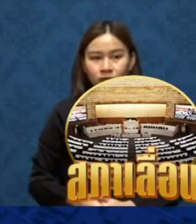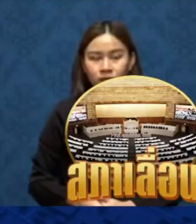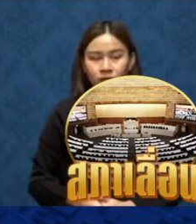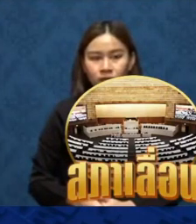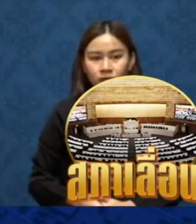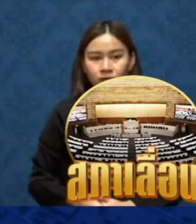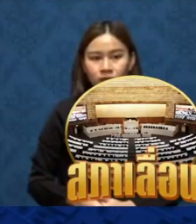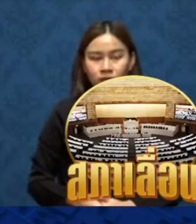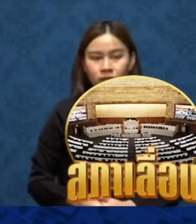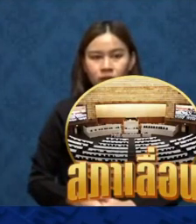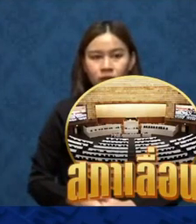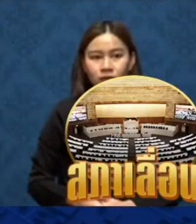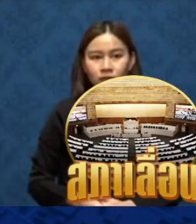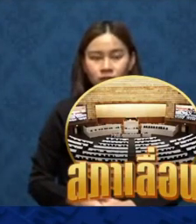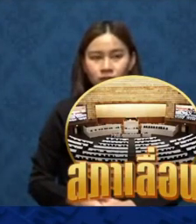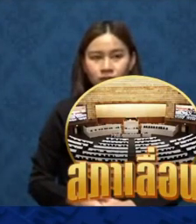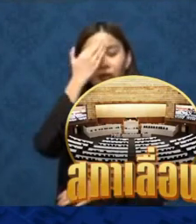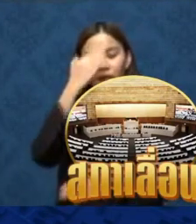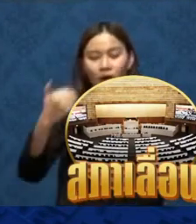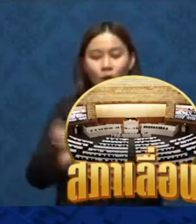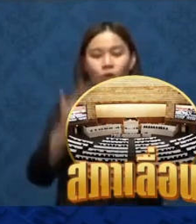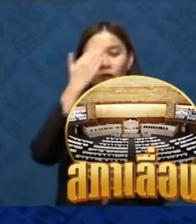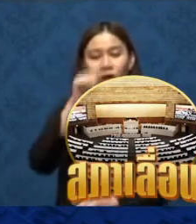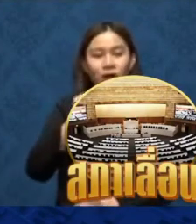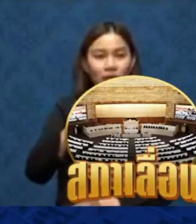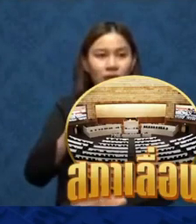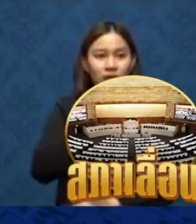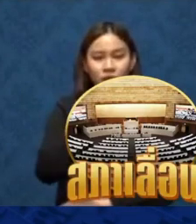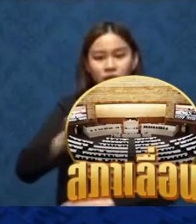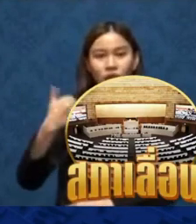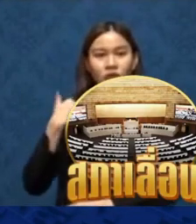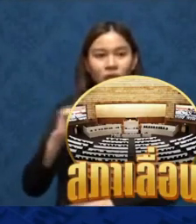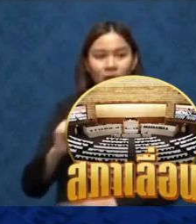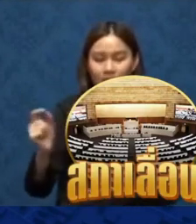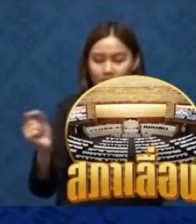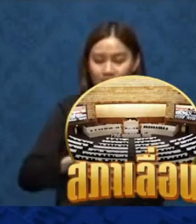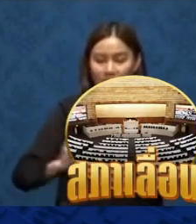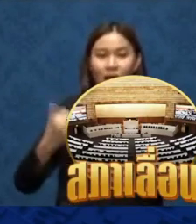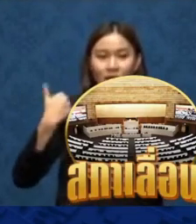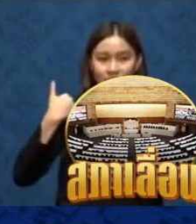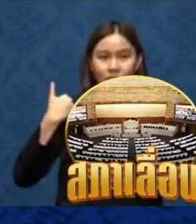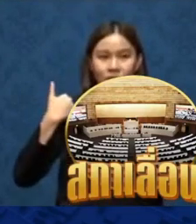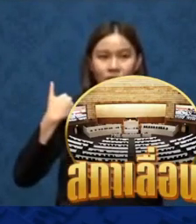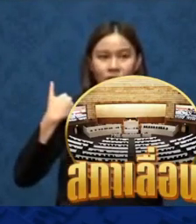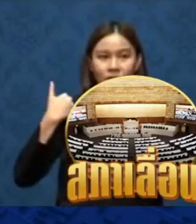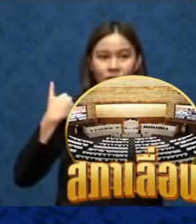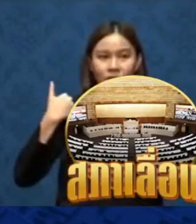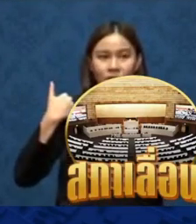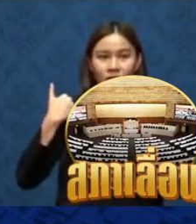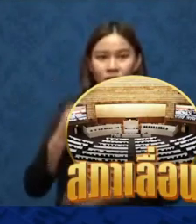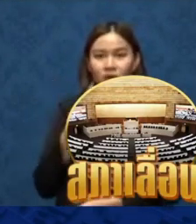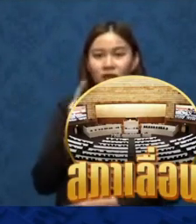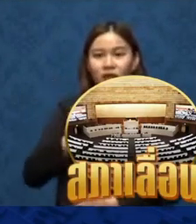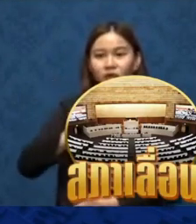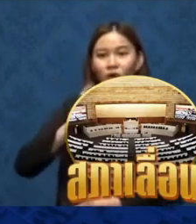รีที่มีส.ส.พรรคก้าวไกลและก็คณะเป็นผู้เสนอนะครับอย่างไรก็ตามการประชุมในวันนี้เอาตั้งแต่ช่วง